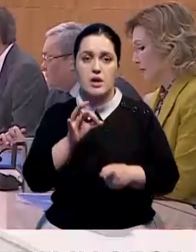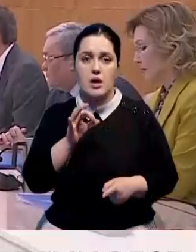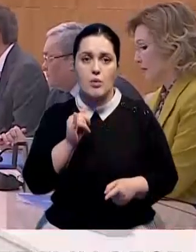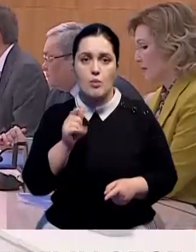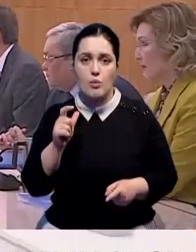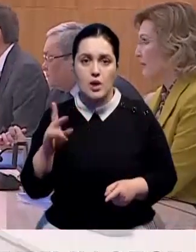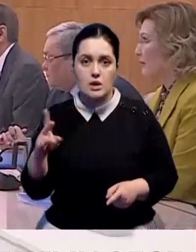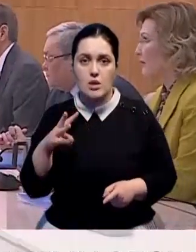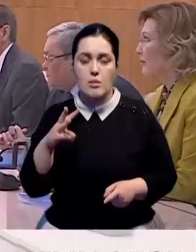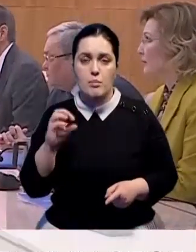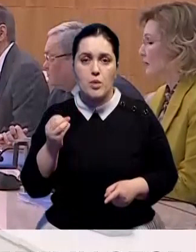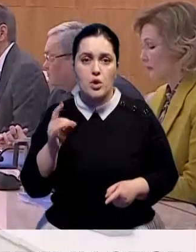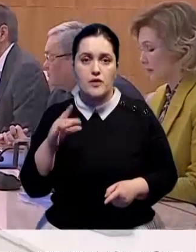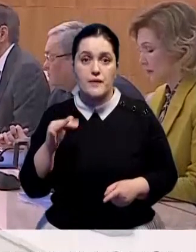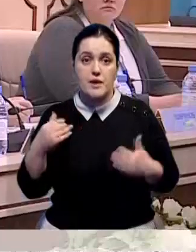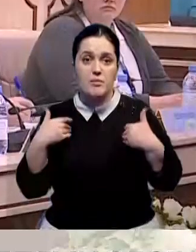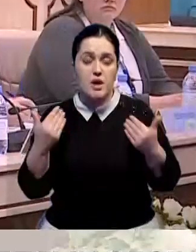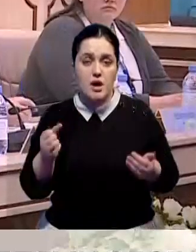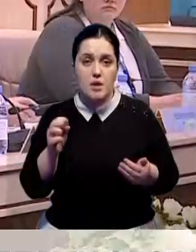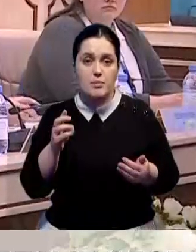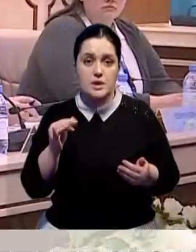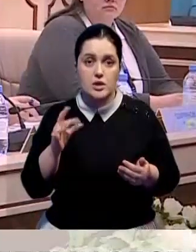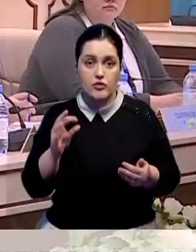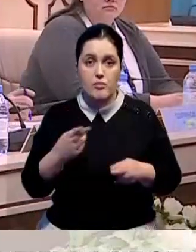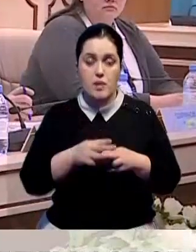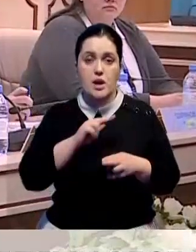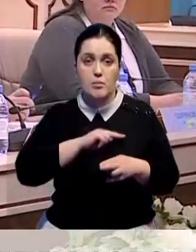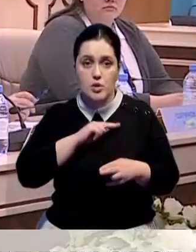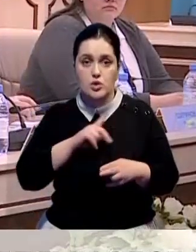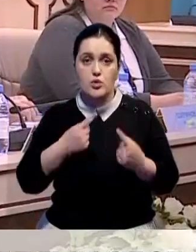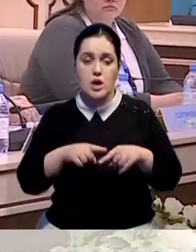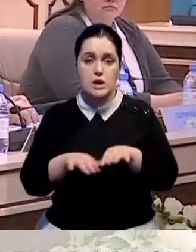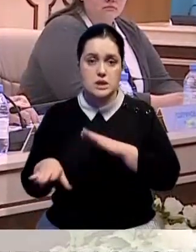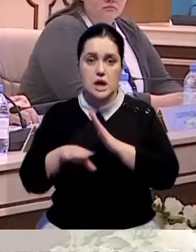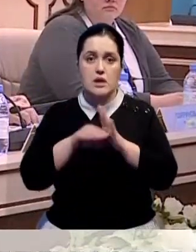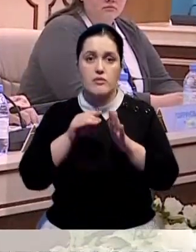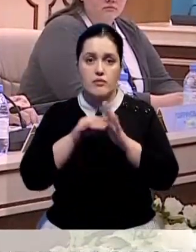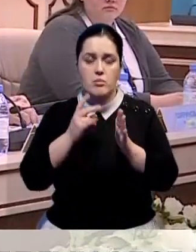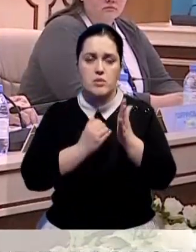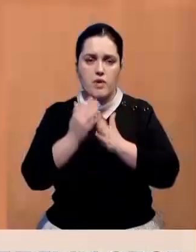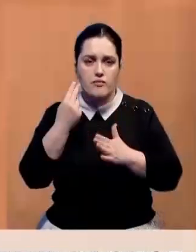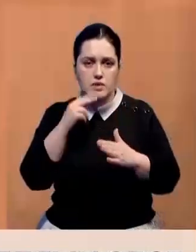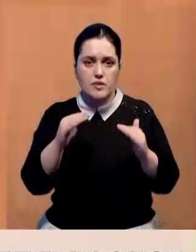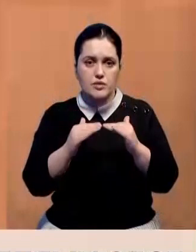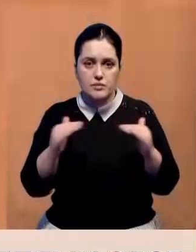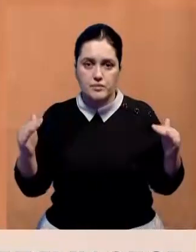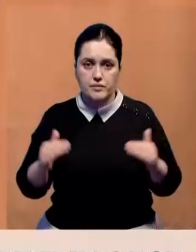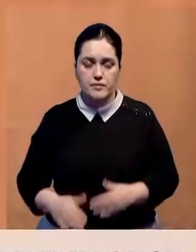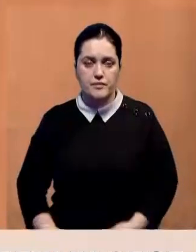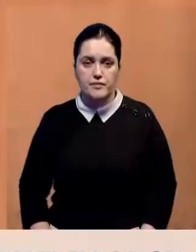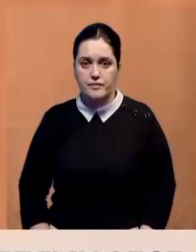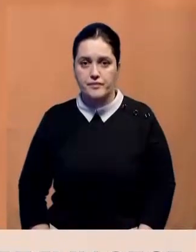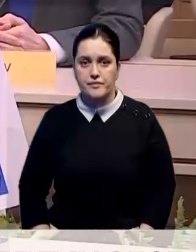На встрече Оуэн Мёрфи поздравил Нурлана Абдирова с проделанной работой и отметил, что организация выборов прошла на высоком